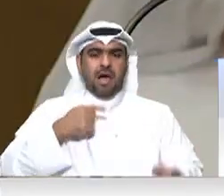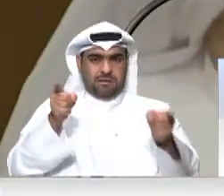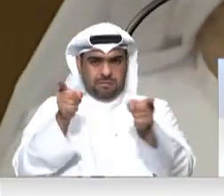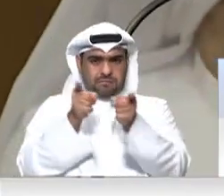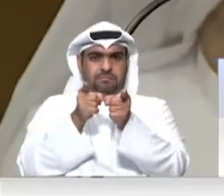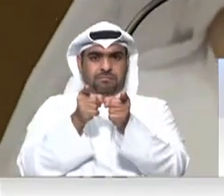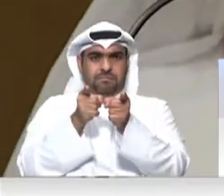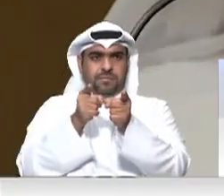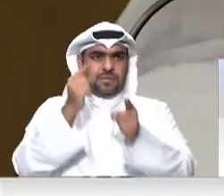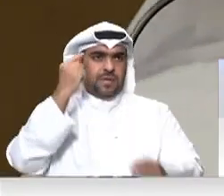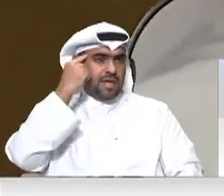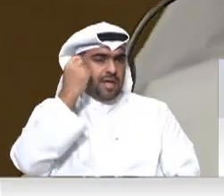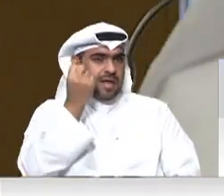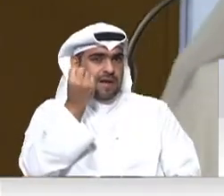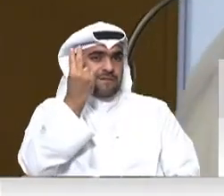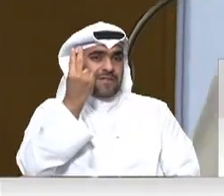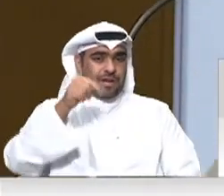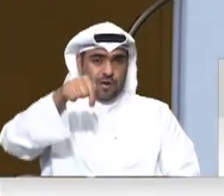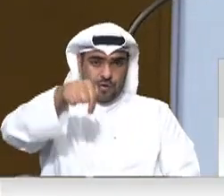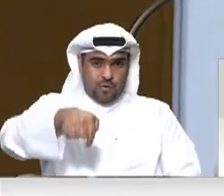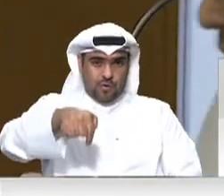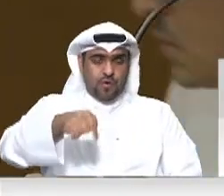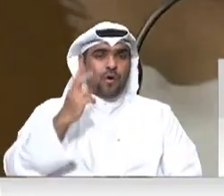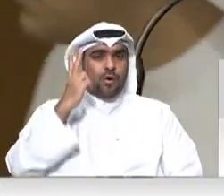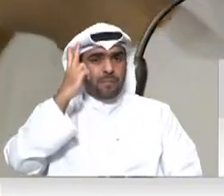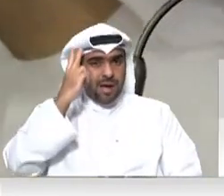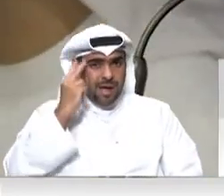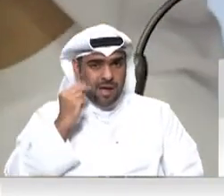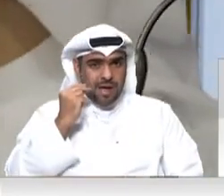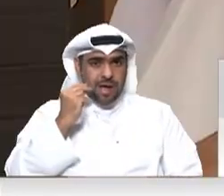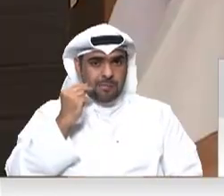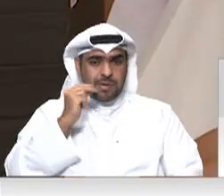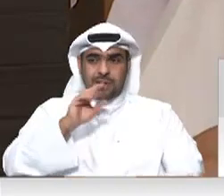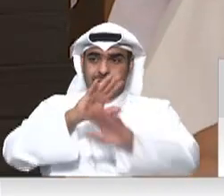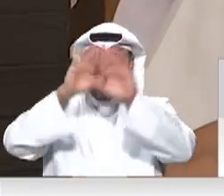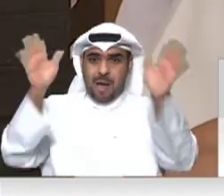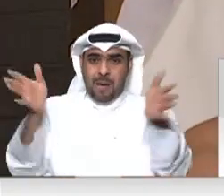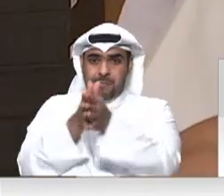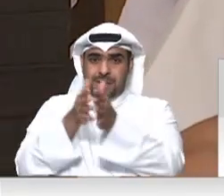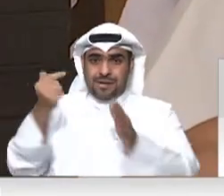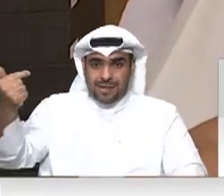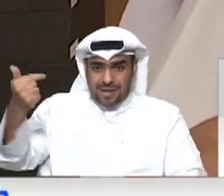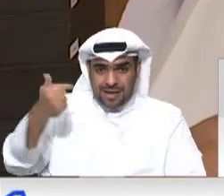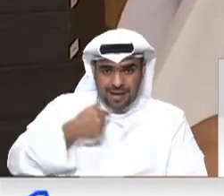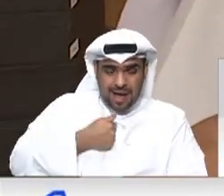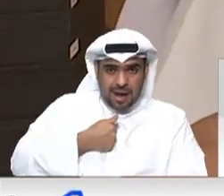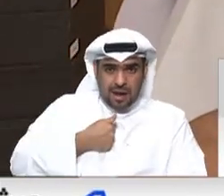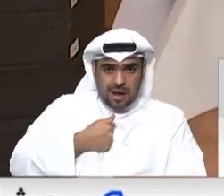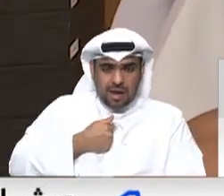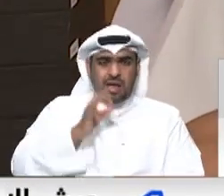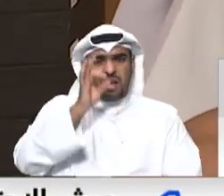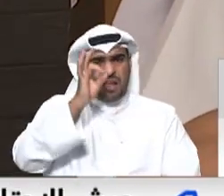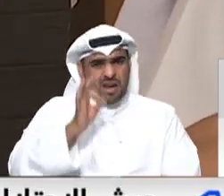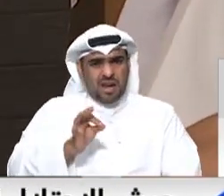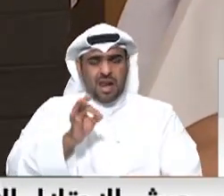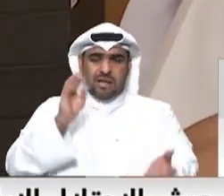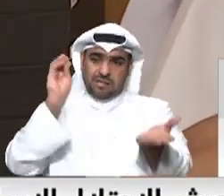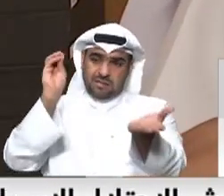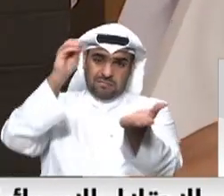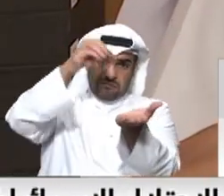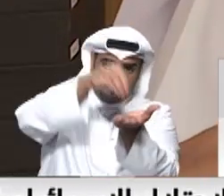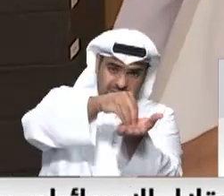فكره اليوم ان نحول هذه الاختصاصات والصلاحيات والمسؤوليات